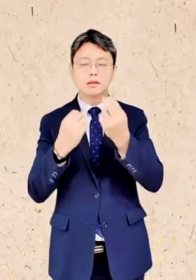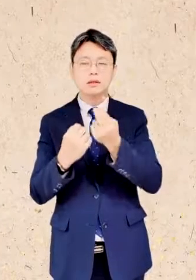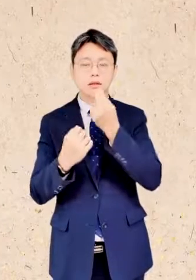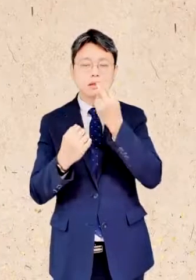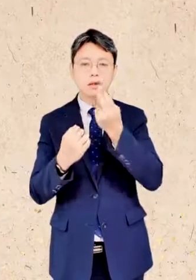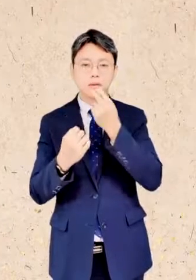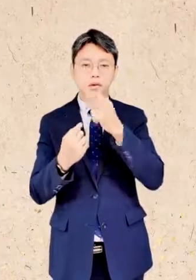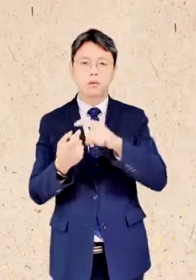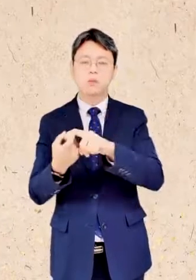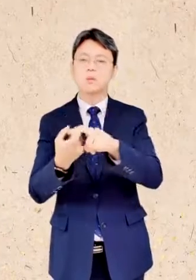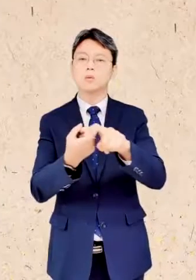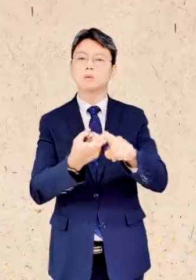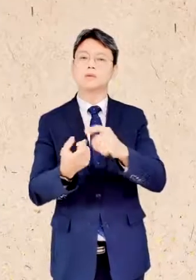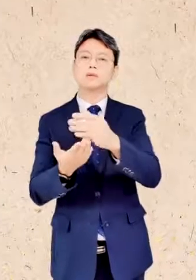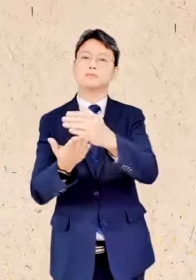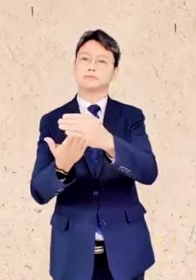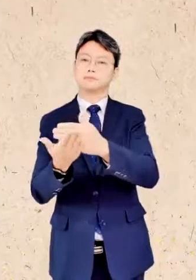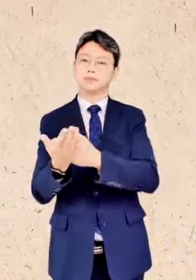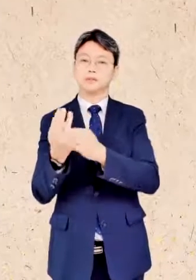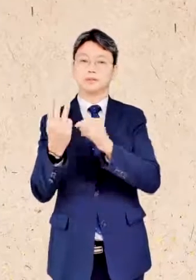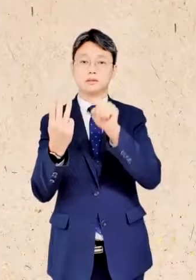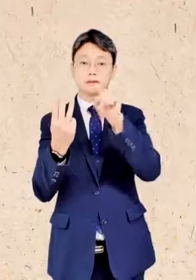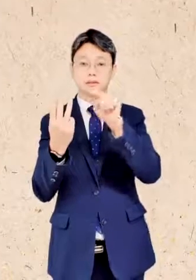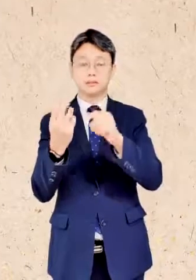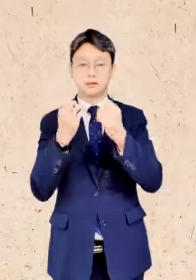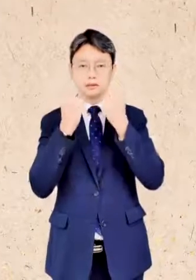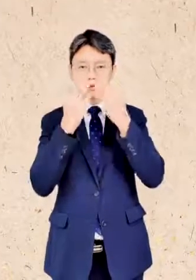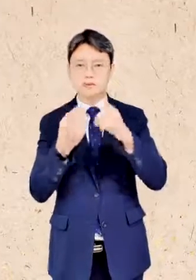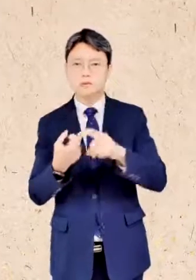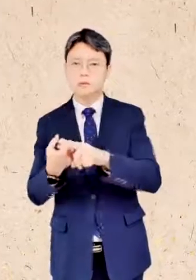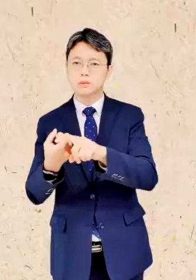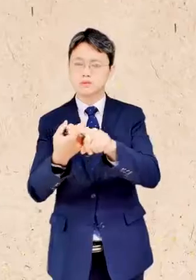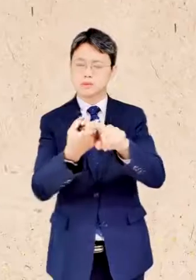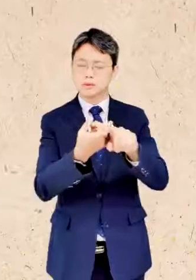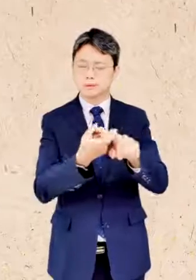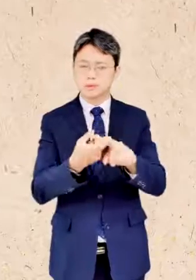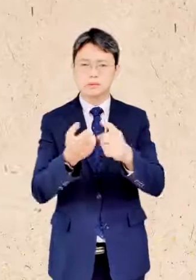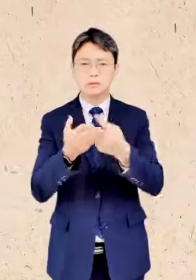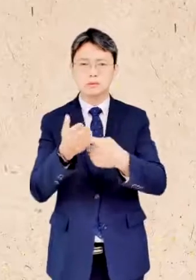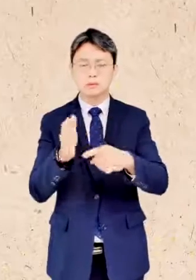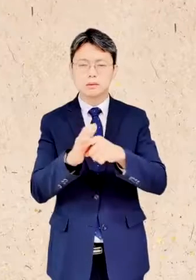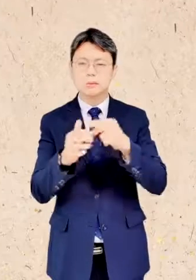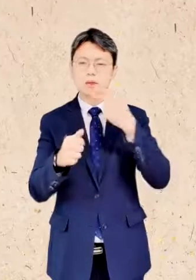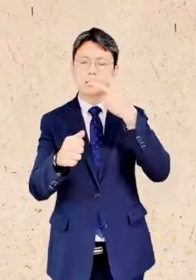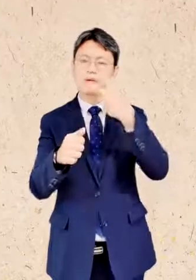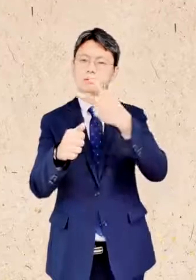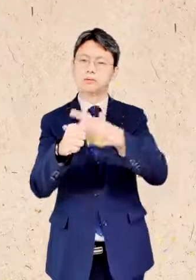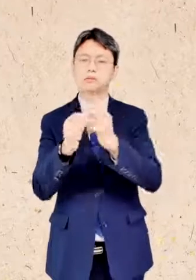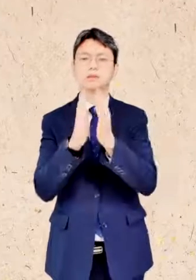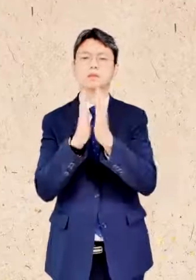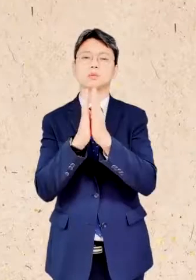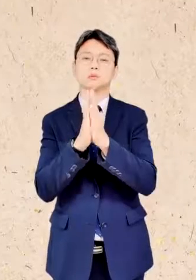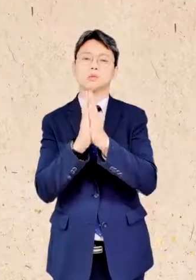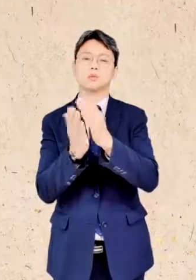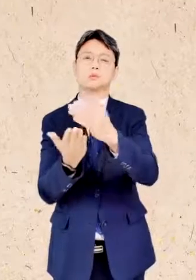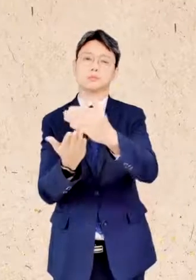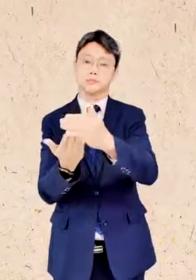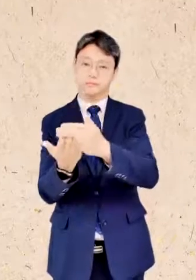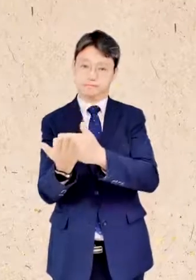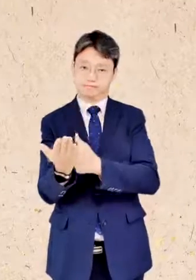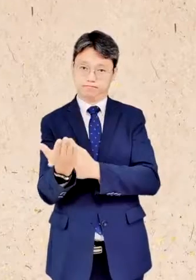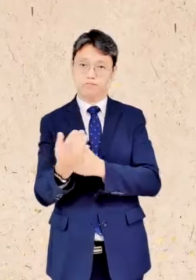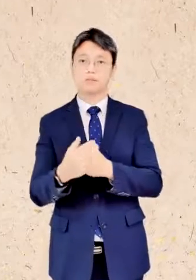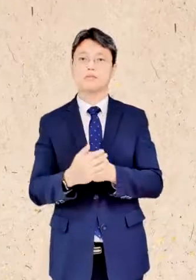새 생명과 새 공동체를 말하고 있고요. 3장에서는 새로운 공동체와 그 공동체를 위한